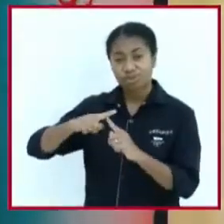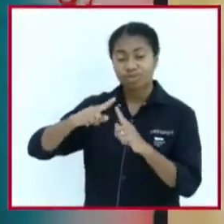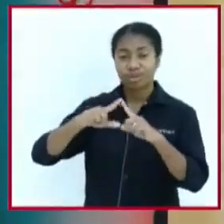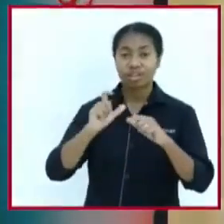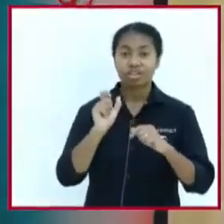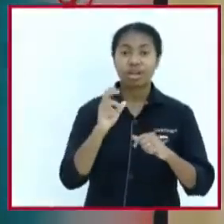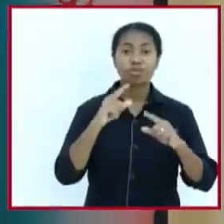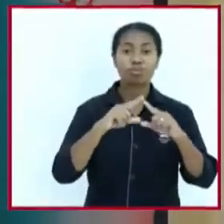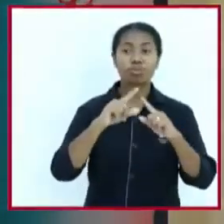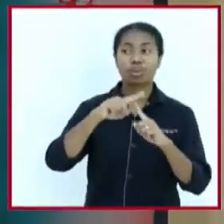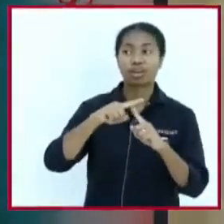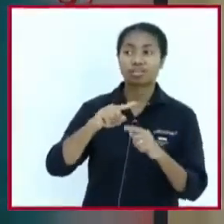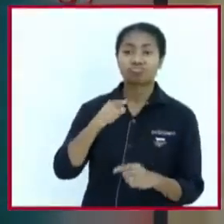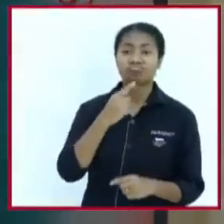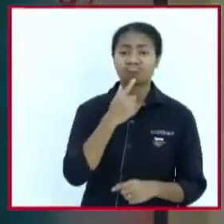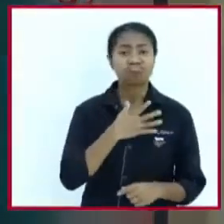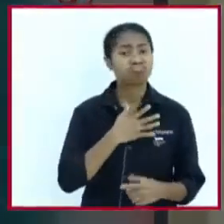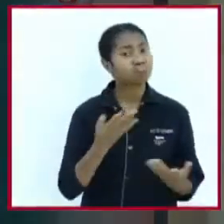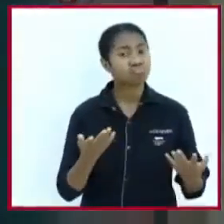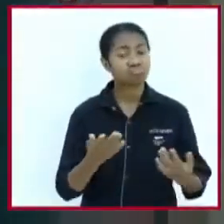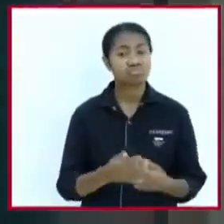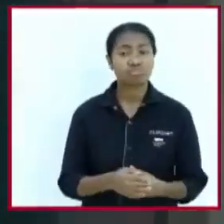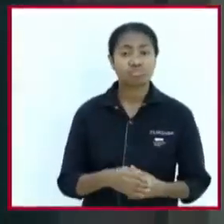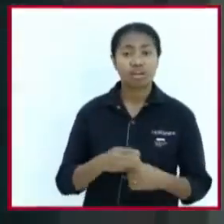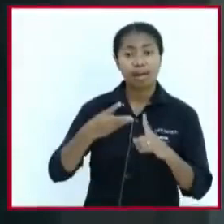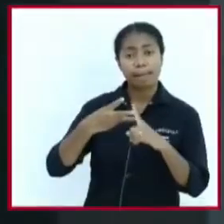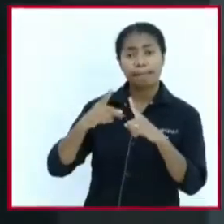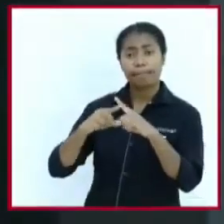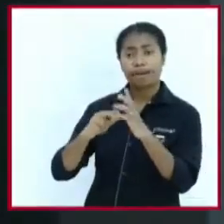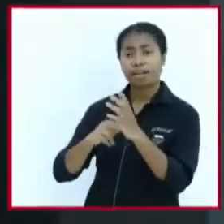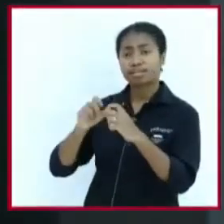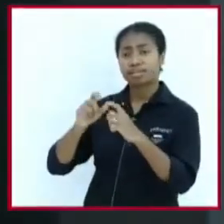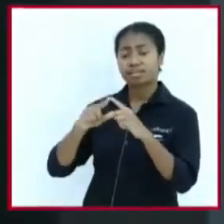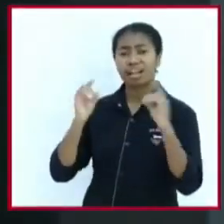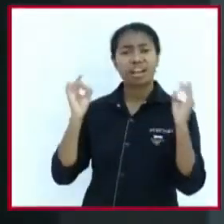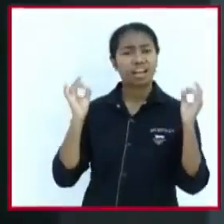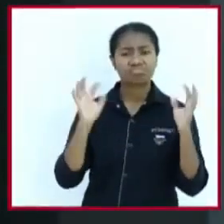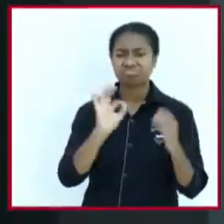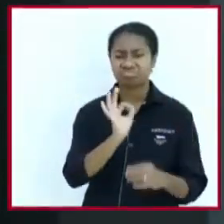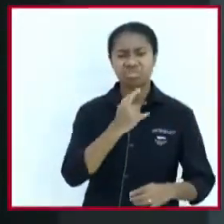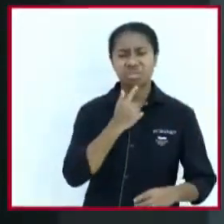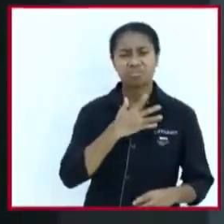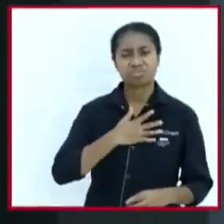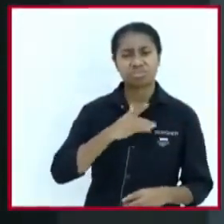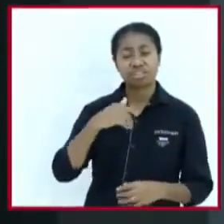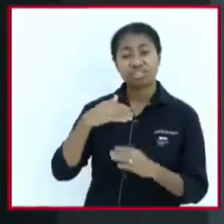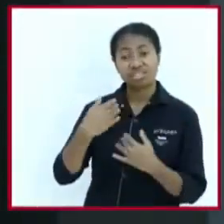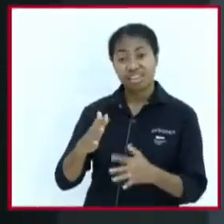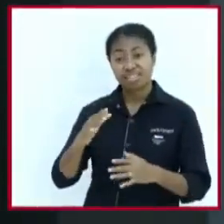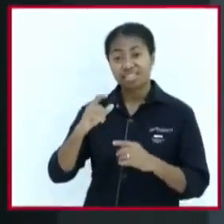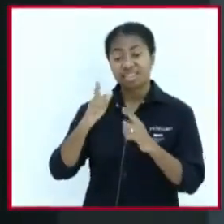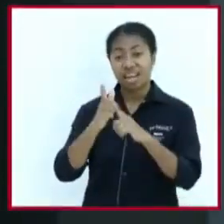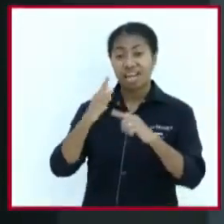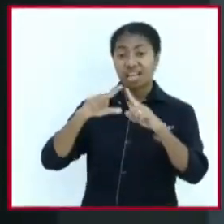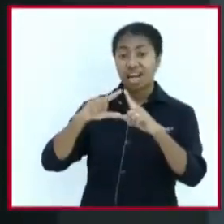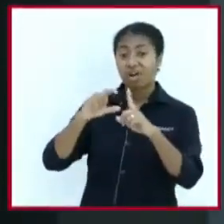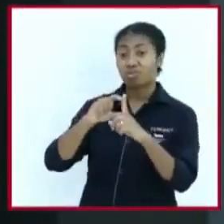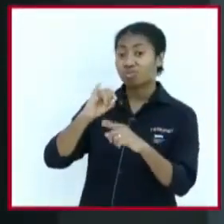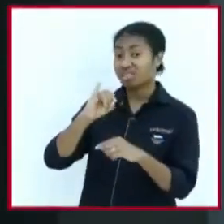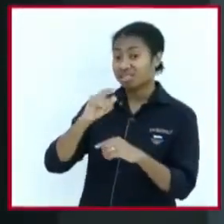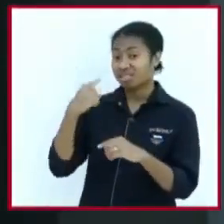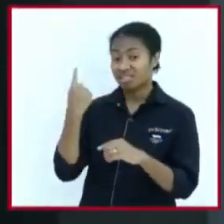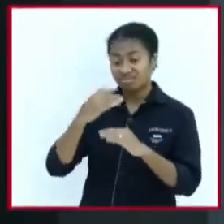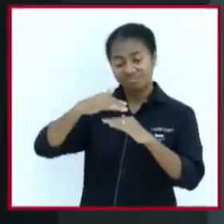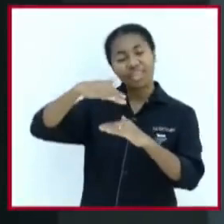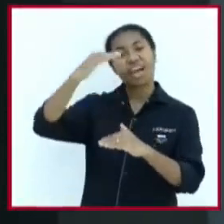itu bersalah yang tidak punya berarti Yahudi di atas semua yang